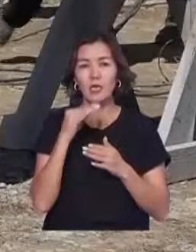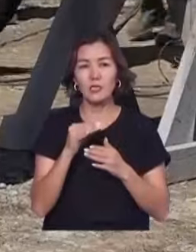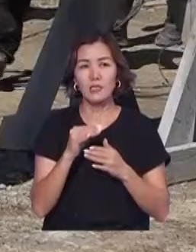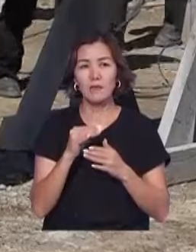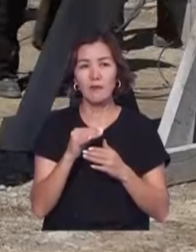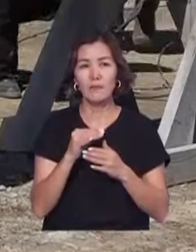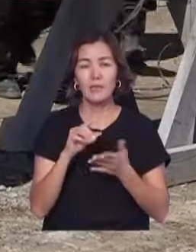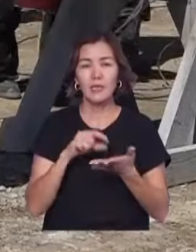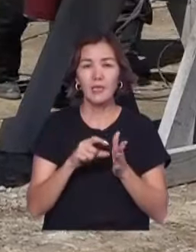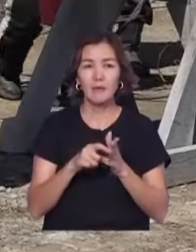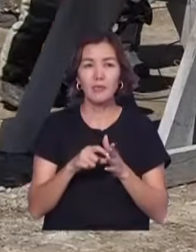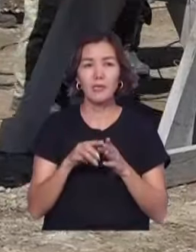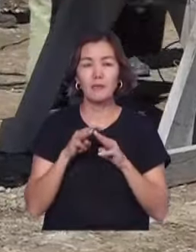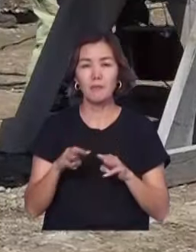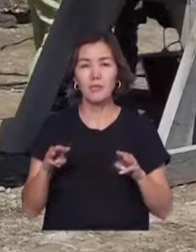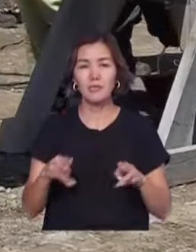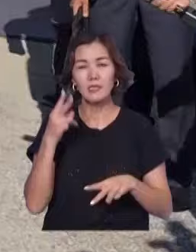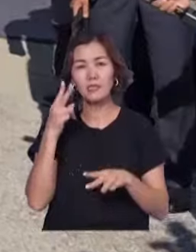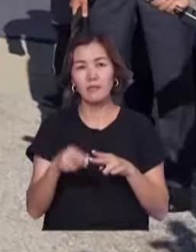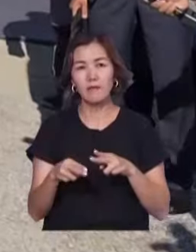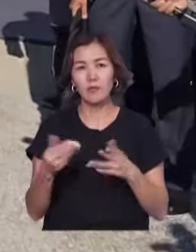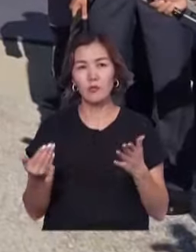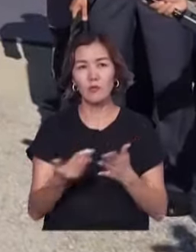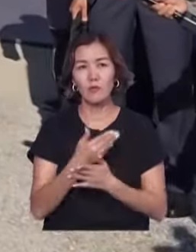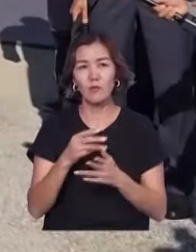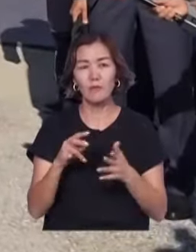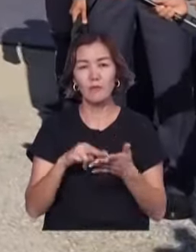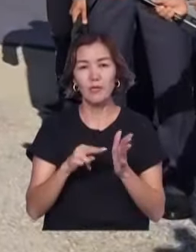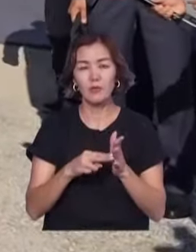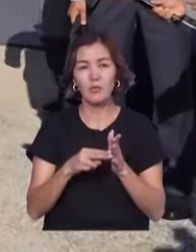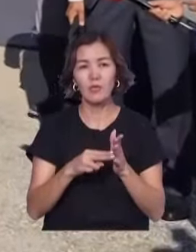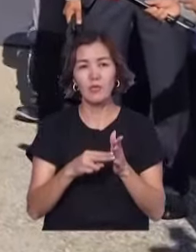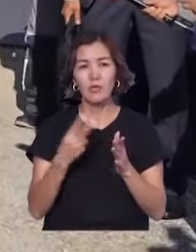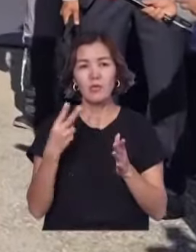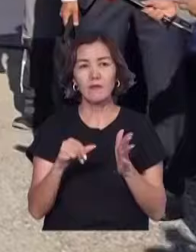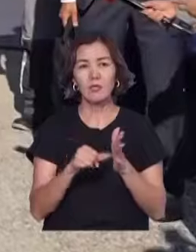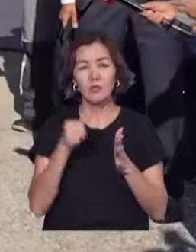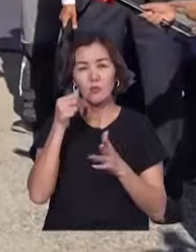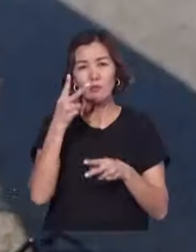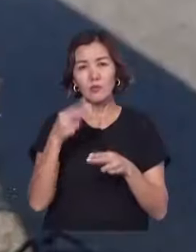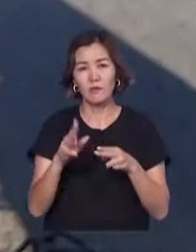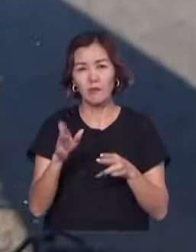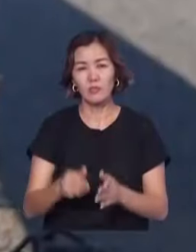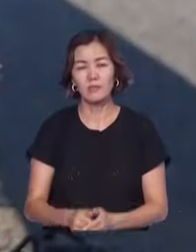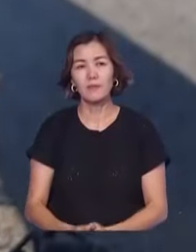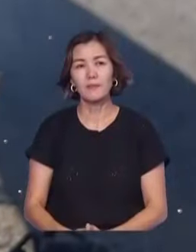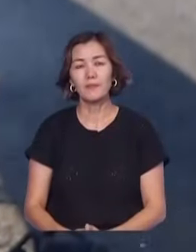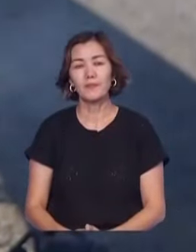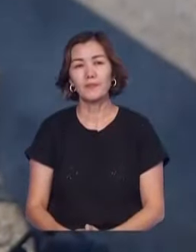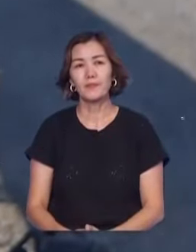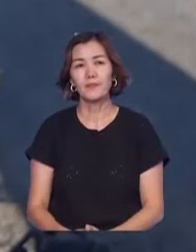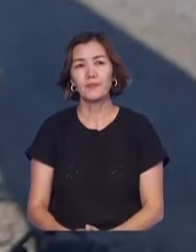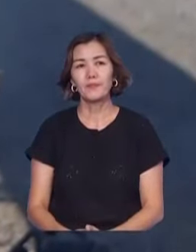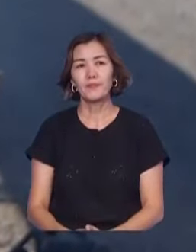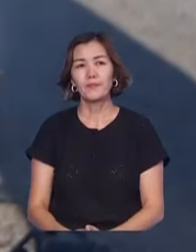главе кабинета министров, завершение строительства и запуск газопровода планируется в конце 2026 года.